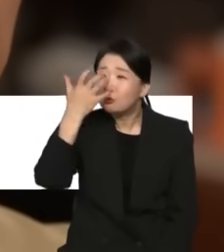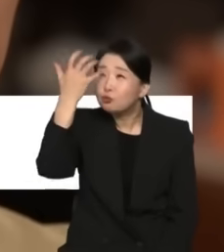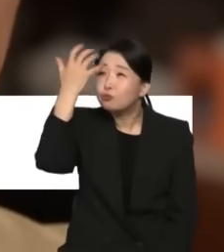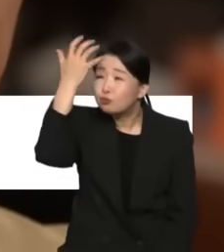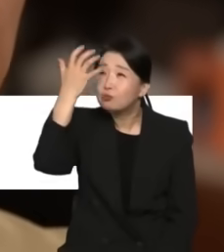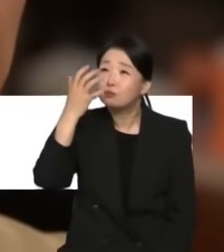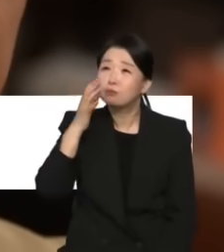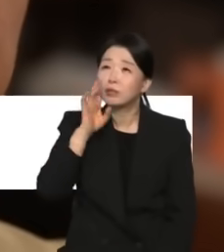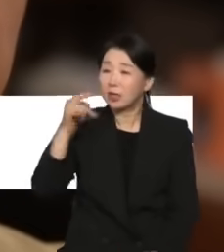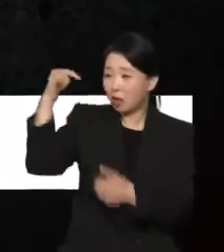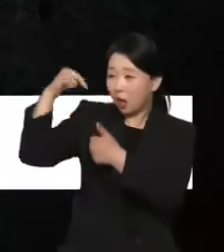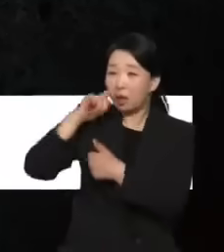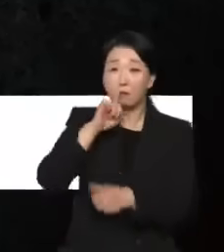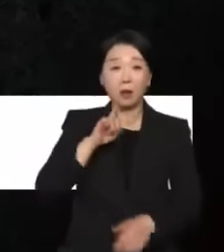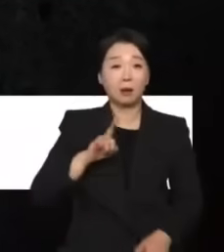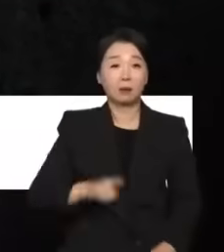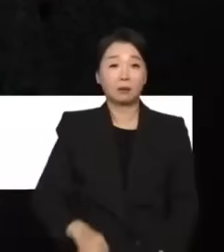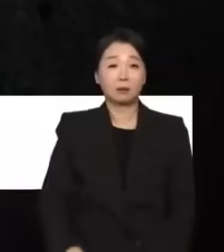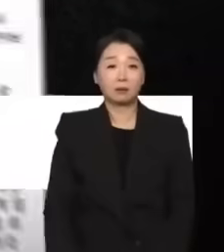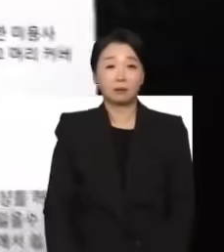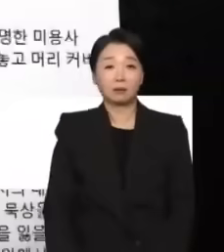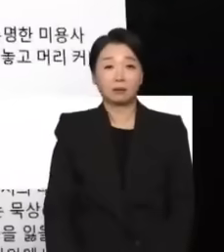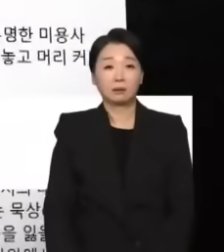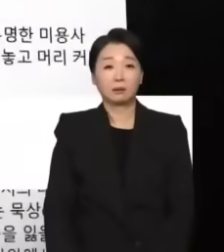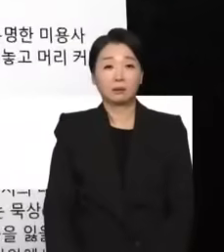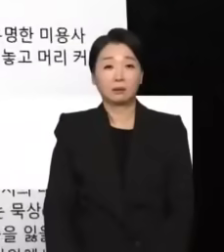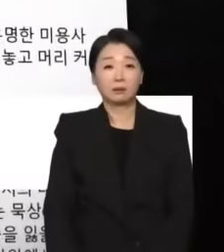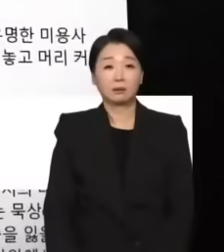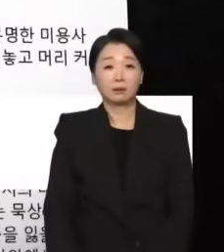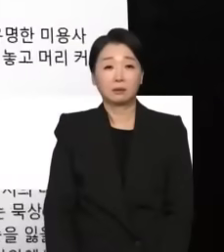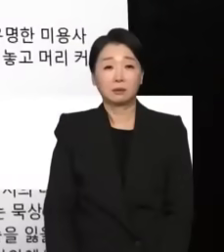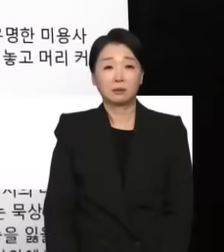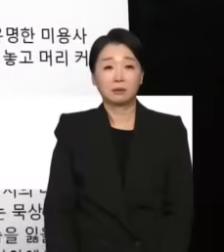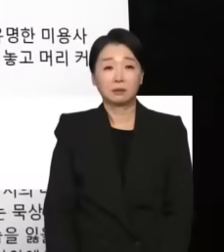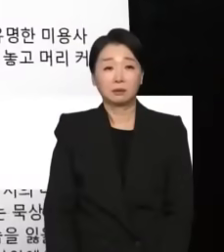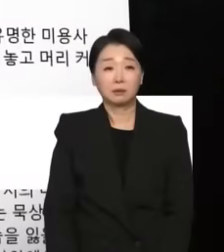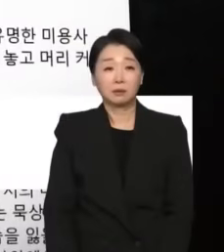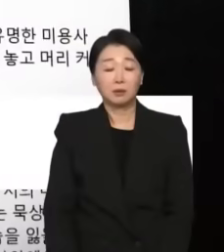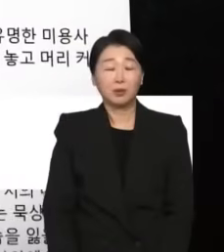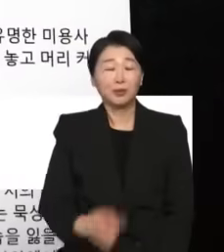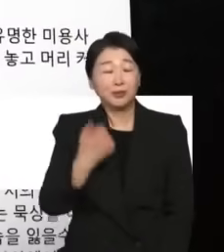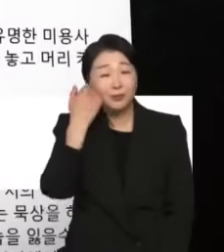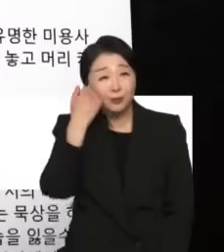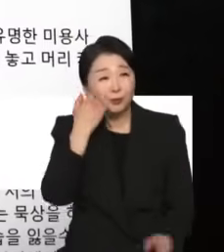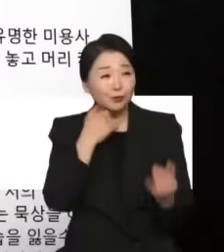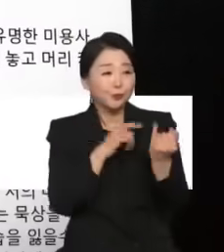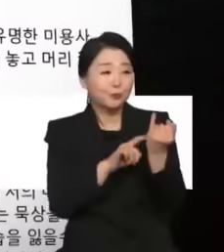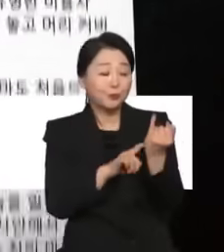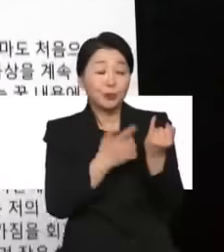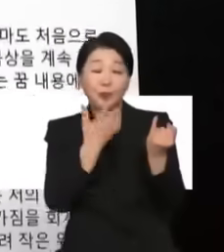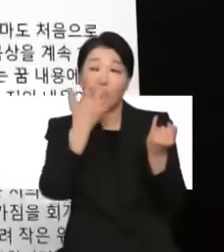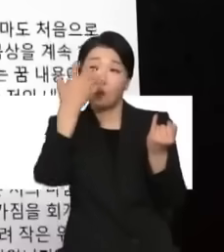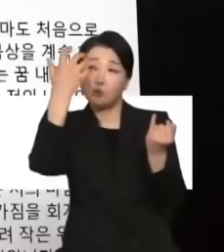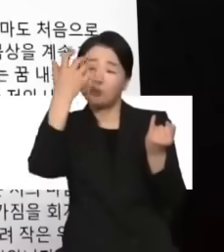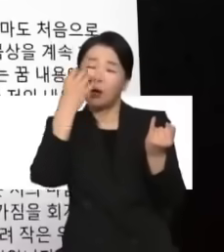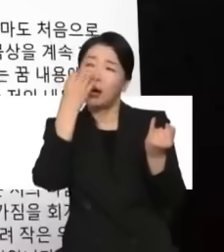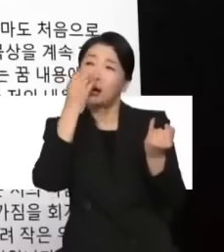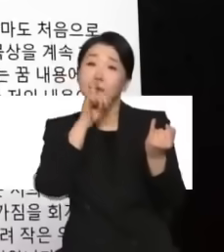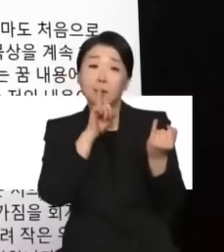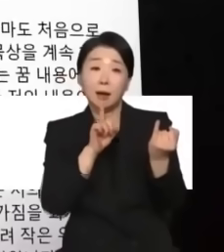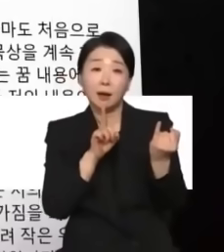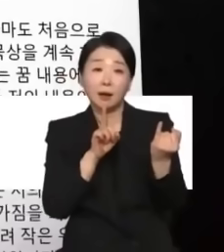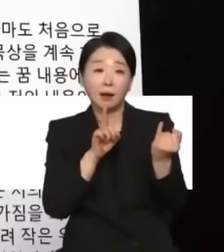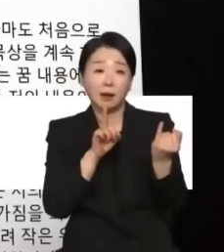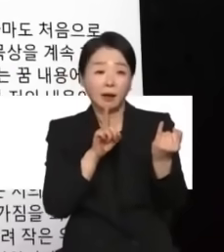계시를 받는다. 뭐 어떤 그 자매님이 내가 꿈을 꿨는데 좀 이상하다.